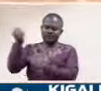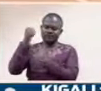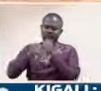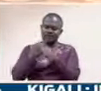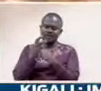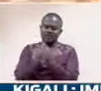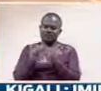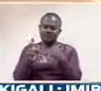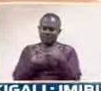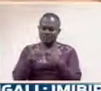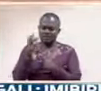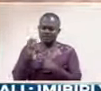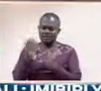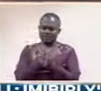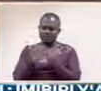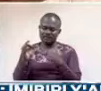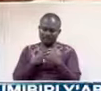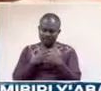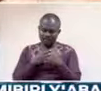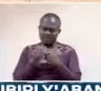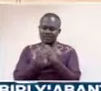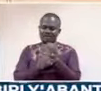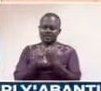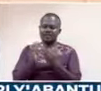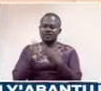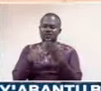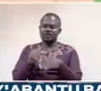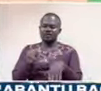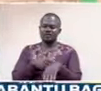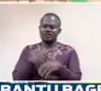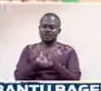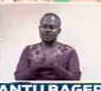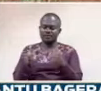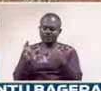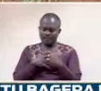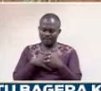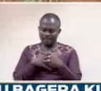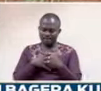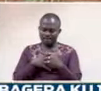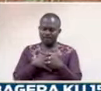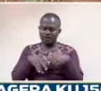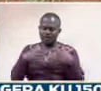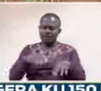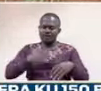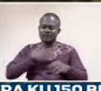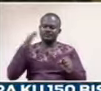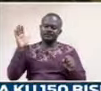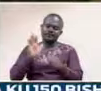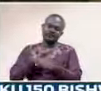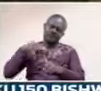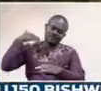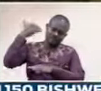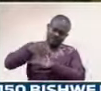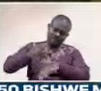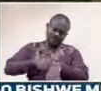wa 2017-2018, akarere ka Huye kaje ku mwanya wa 19. Imba mutima ni zose muri aba baturage nyuma yo kuza